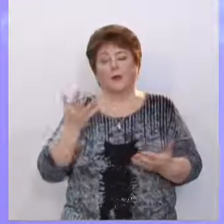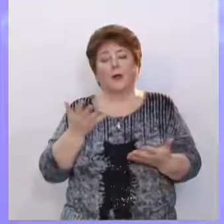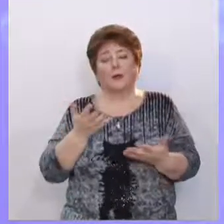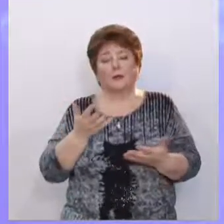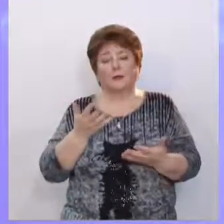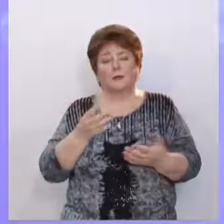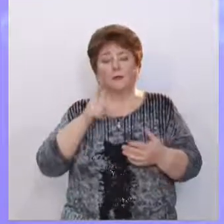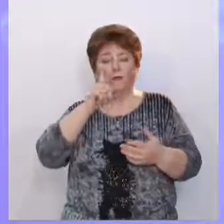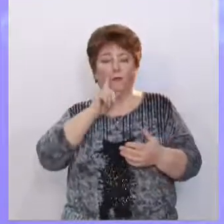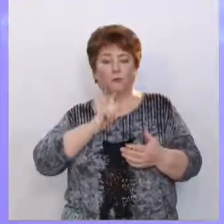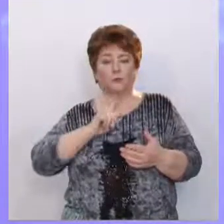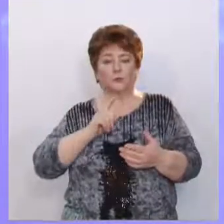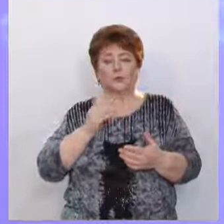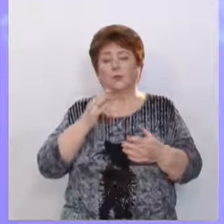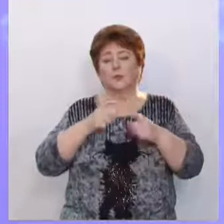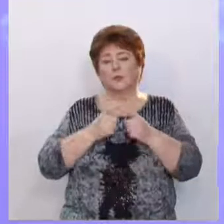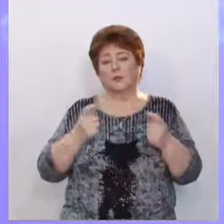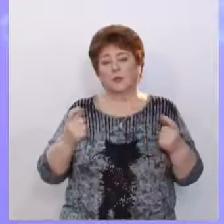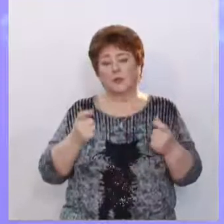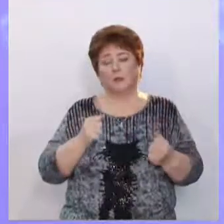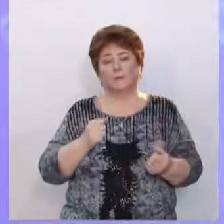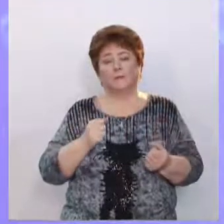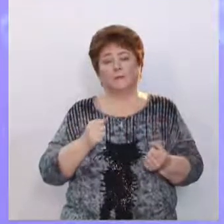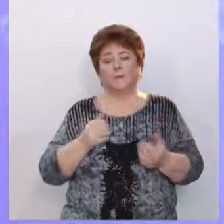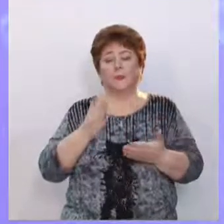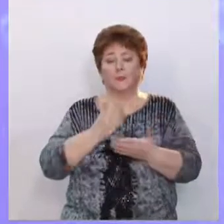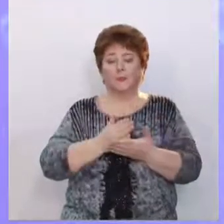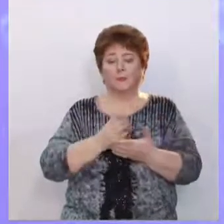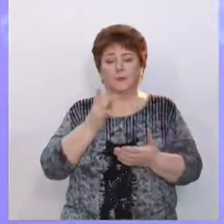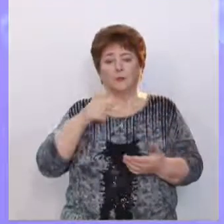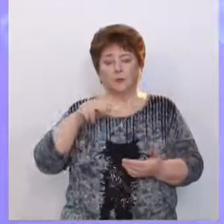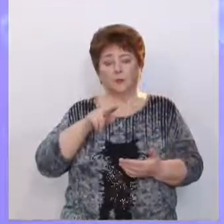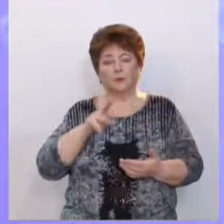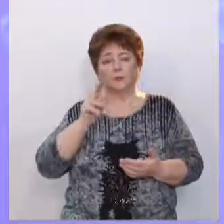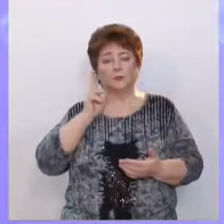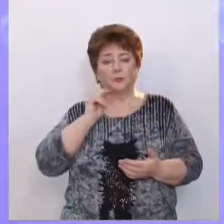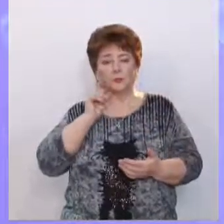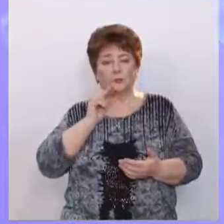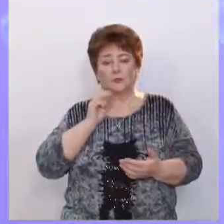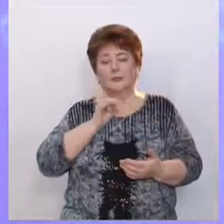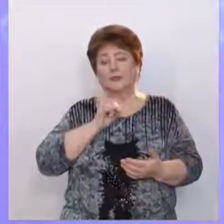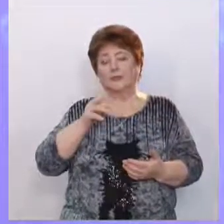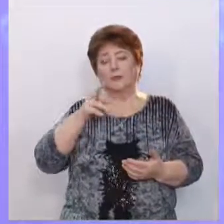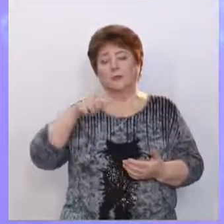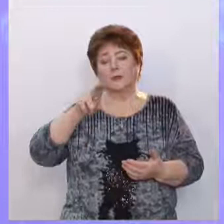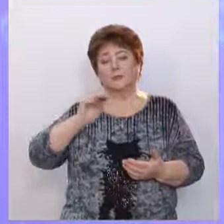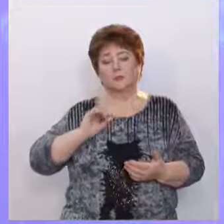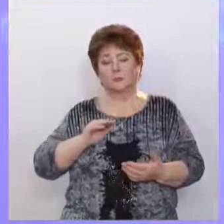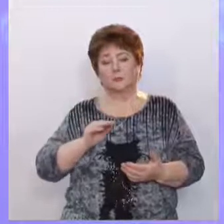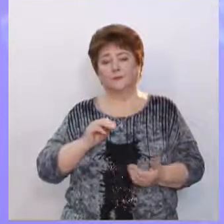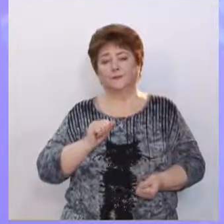Какие? Вкусные, шоколадные. Имеет род, число и падеж.